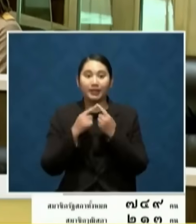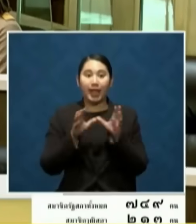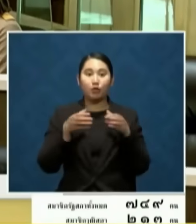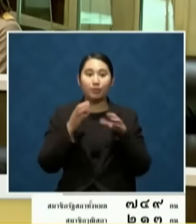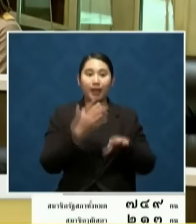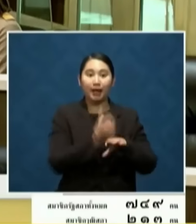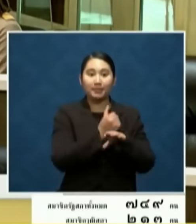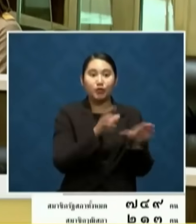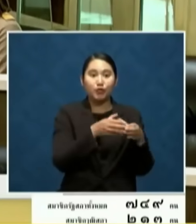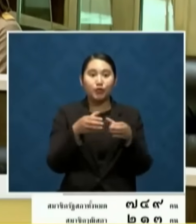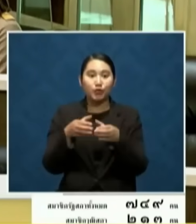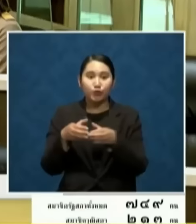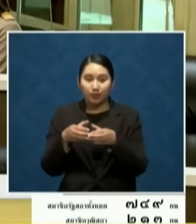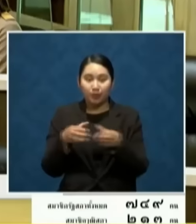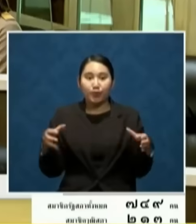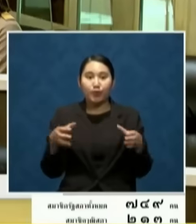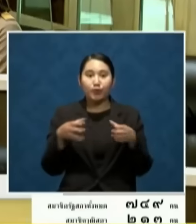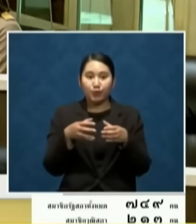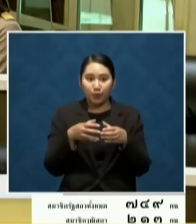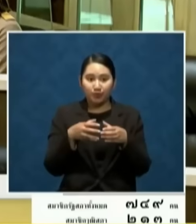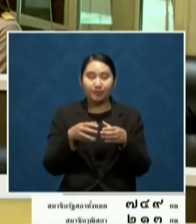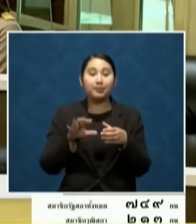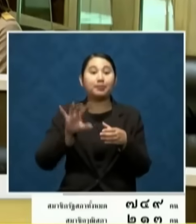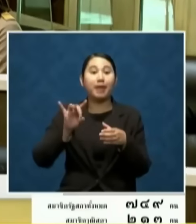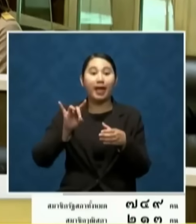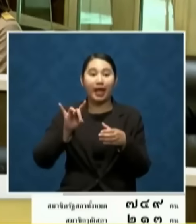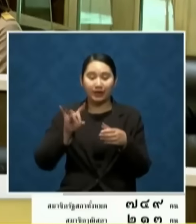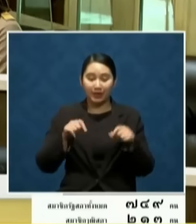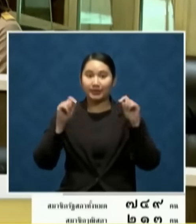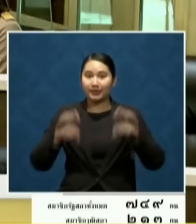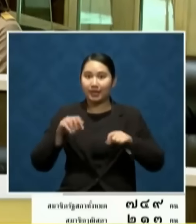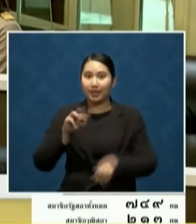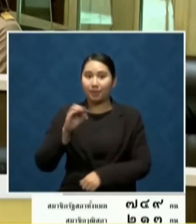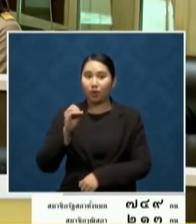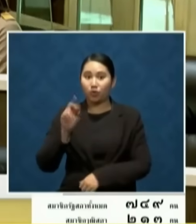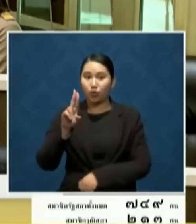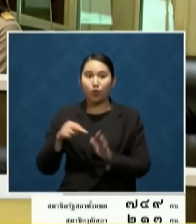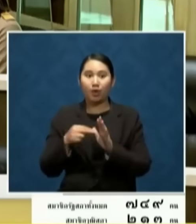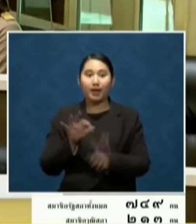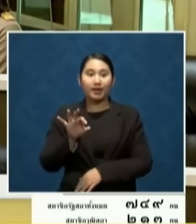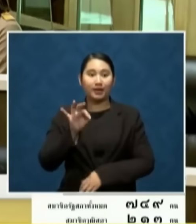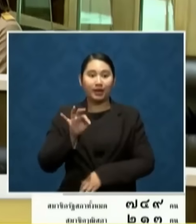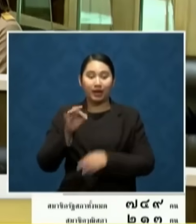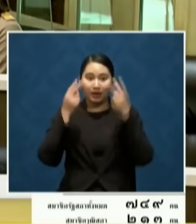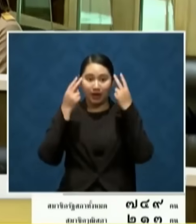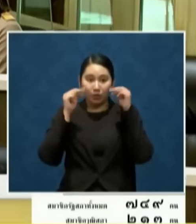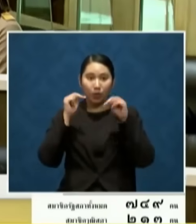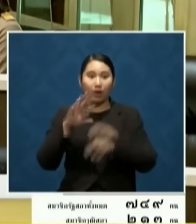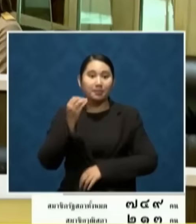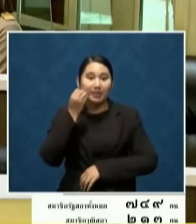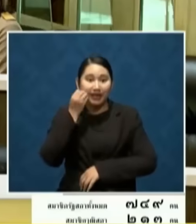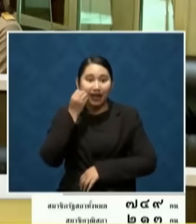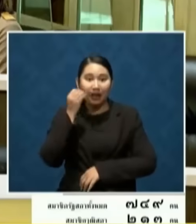ฏในคลิปต่างๆที่ท่านเนี่ยนะคะบอกว่าอยากที่ท่านได้ออกไปปลุกปั่นยุยงขึ้นเวทีน